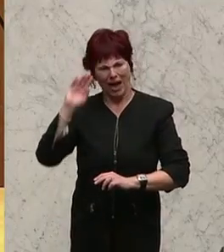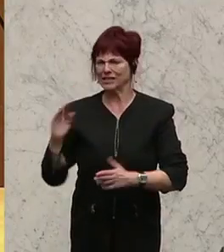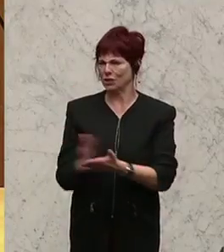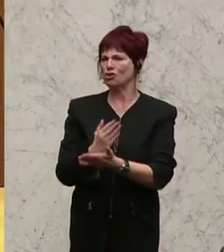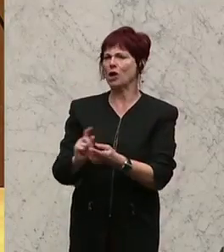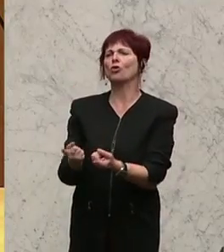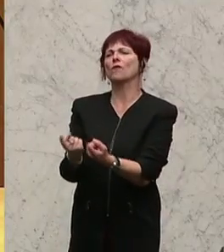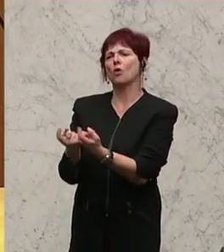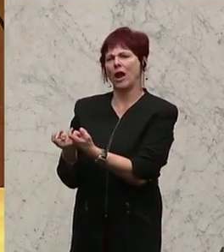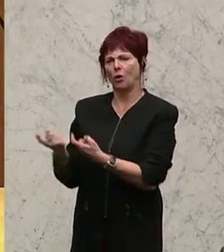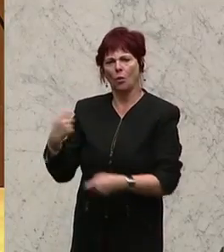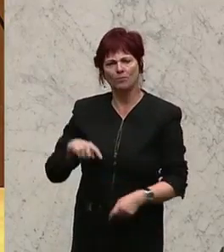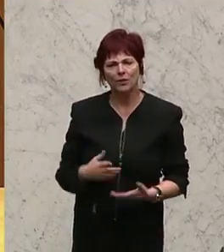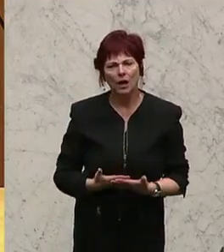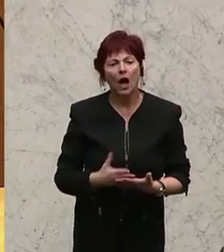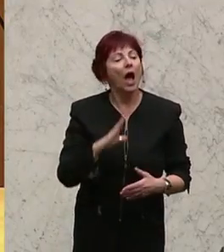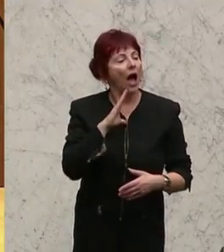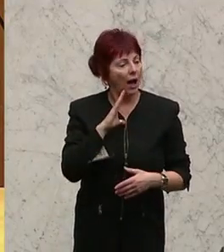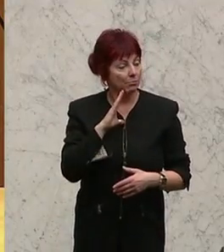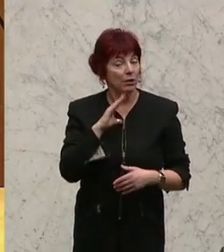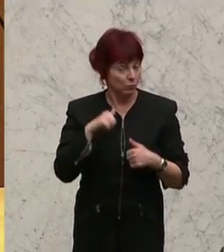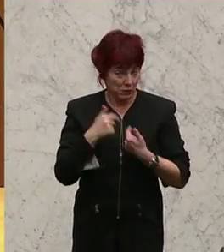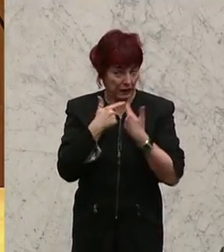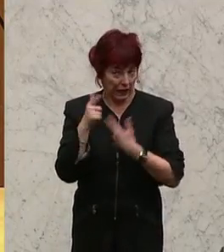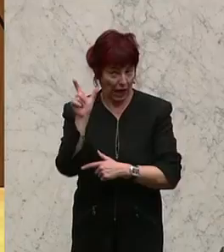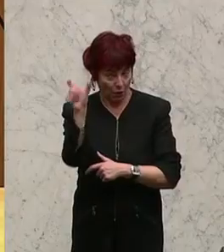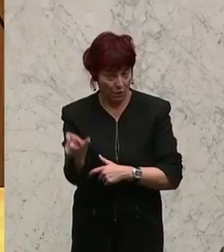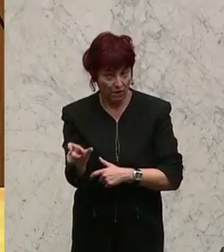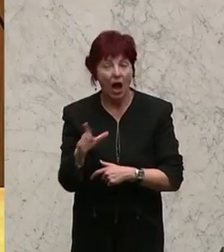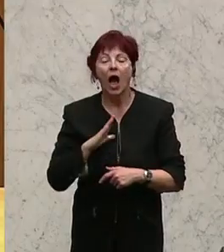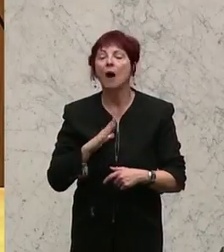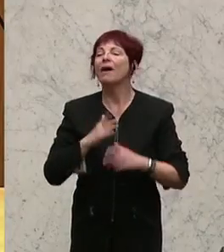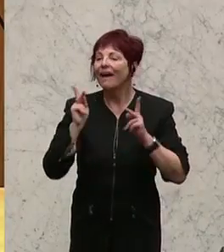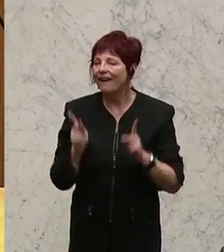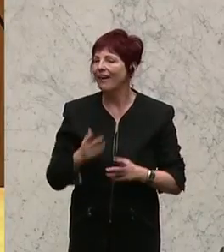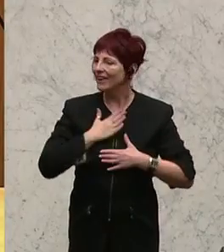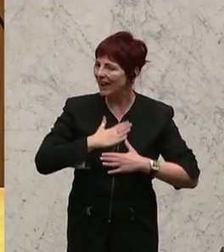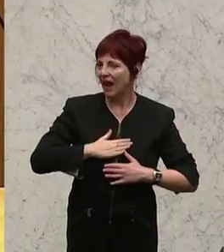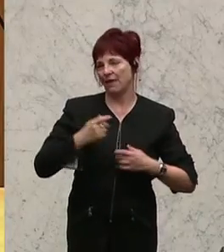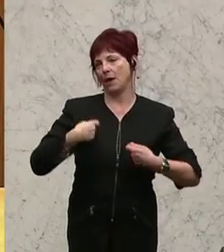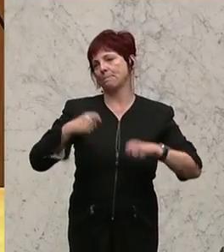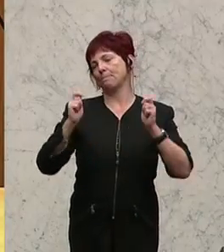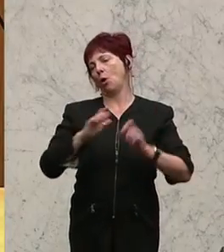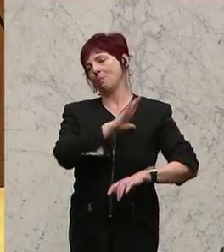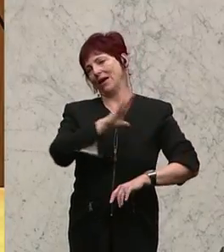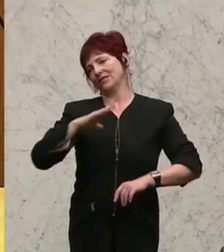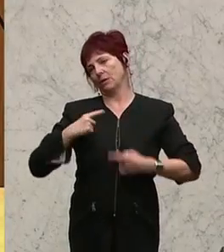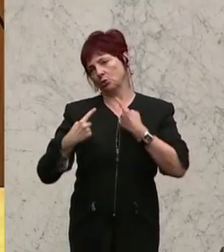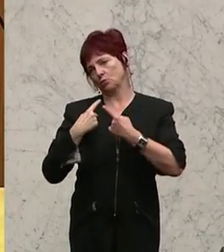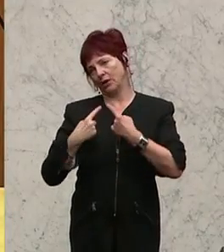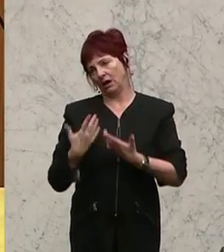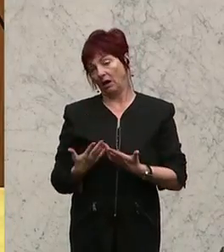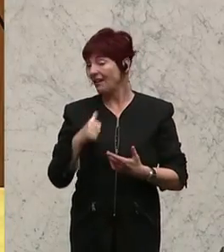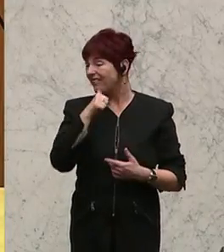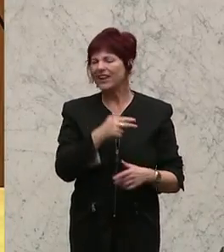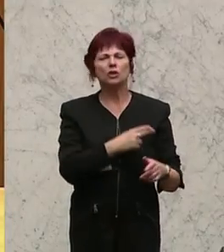erklären, wie Entscheidungen entstehen, aber du kannst dich gerne mit einem Baumeister unterhalten, nicht mit der Staatsanwaltschaft. Das ist das